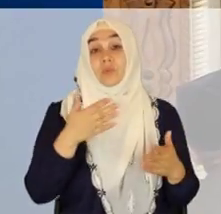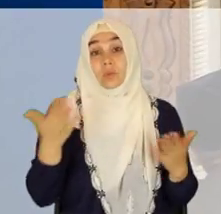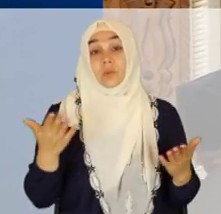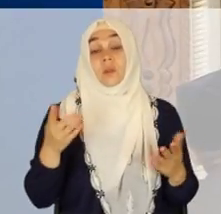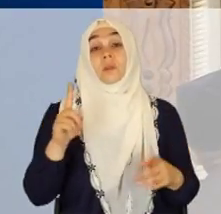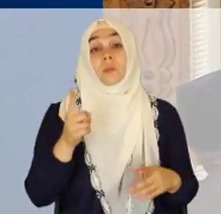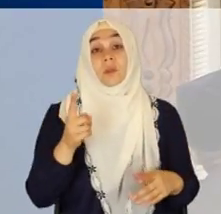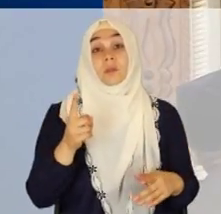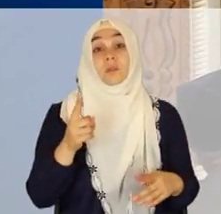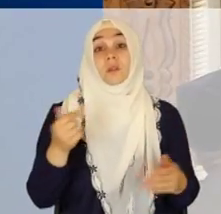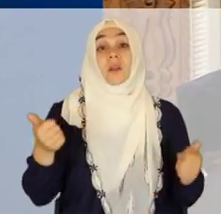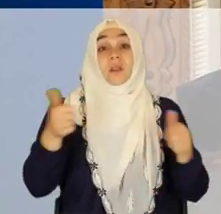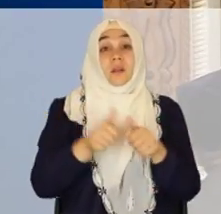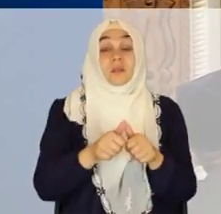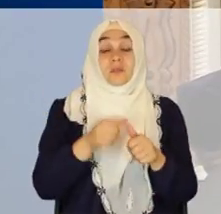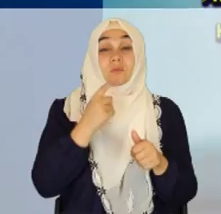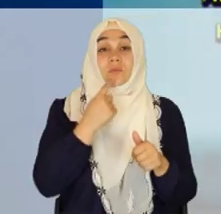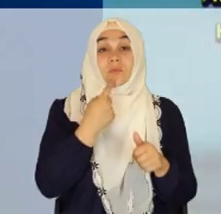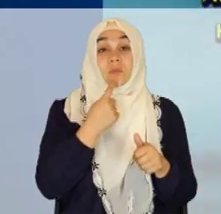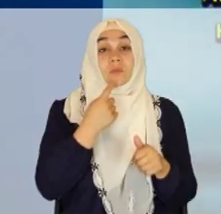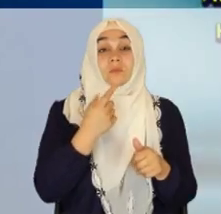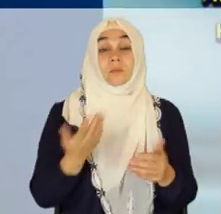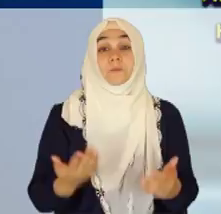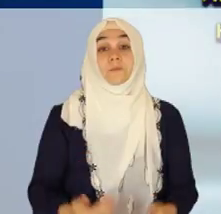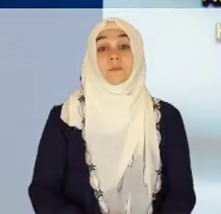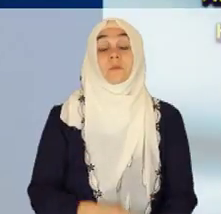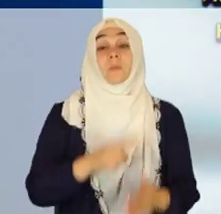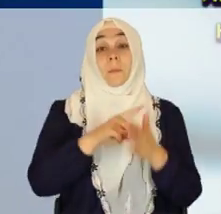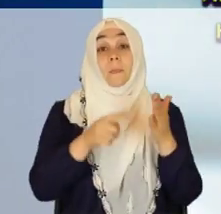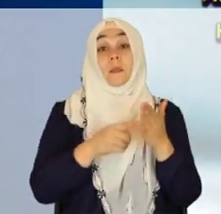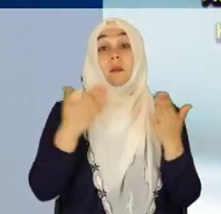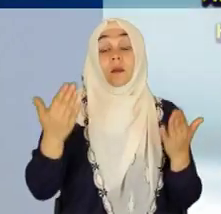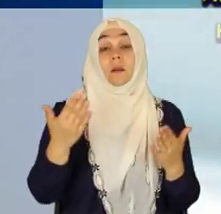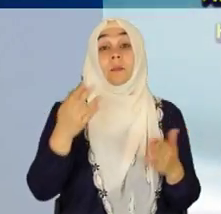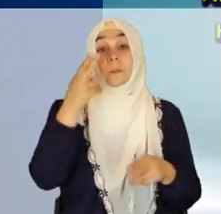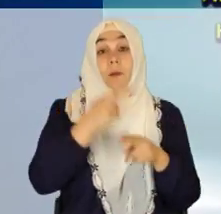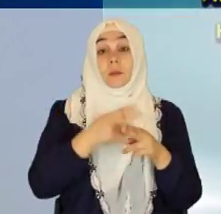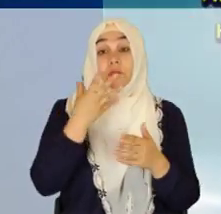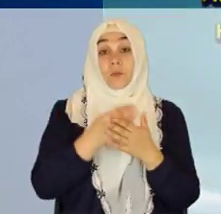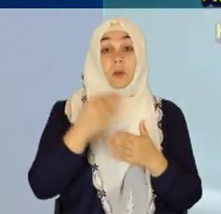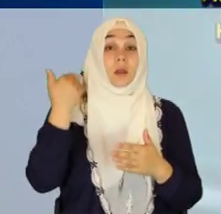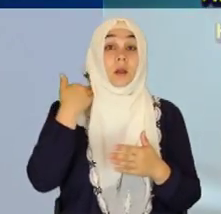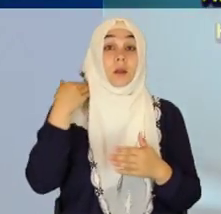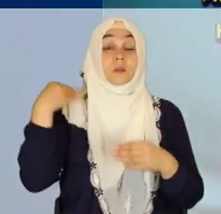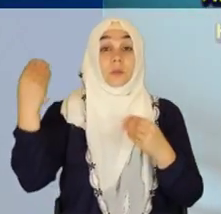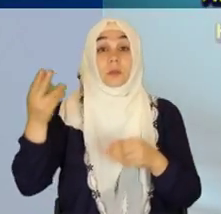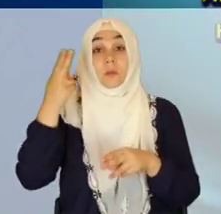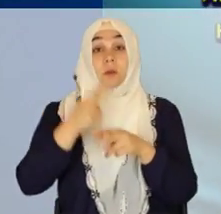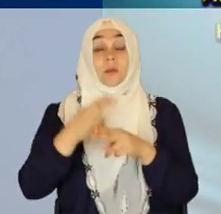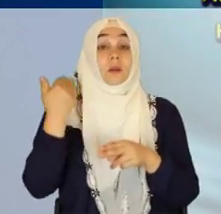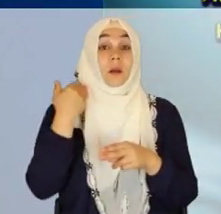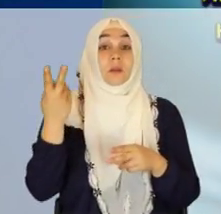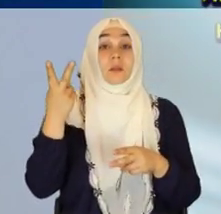chunki endi yarashishni umidi yo'q. Savol: Bir kishi o'z ukasiga qarz bergan edi. Uka